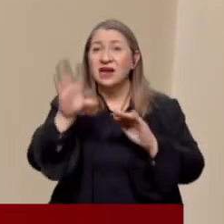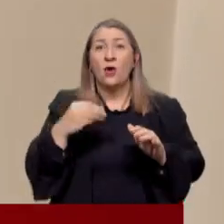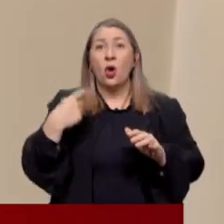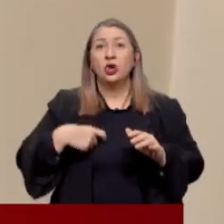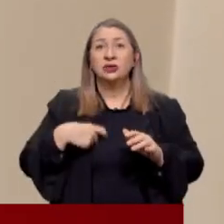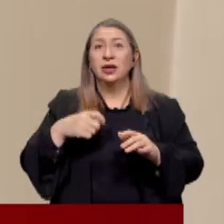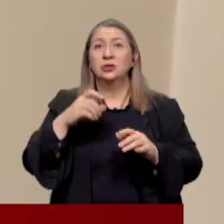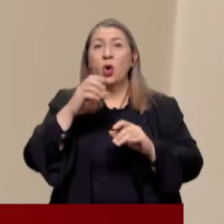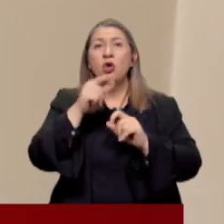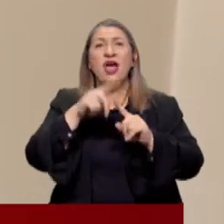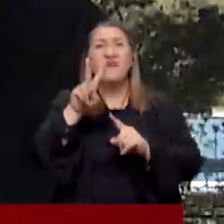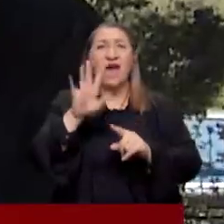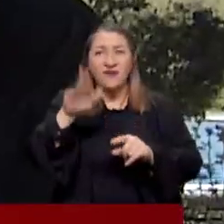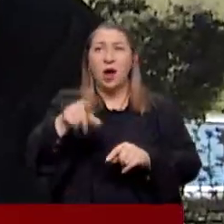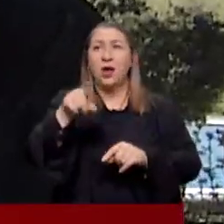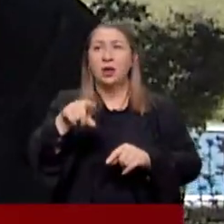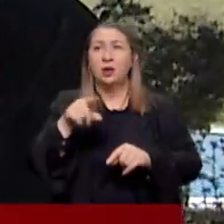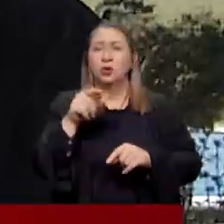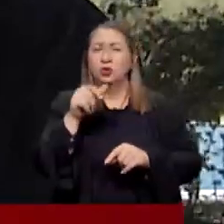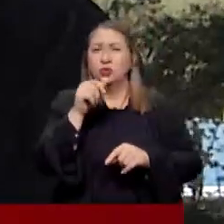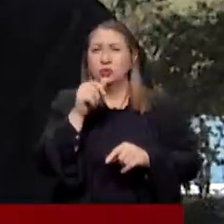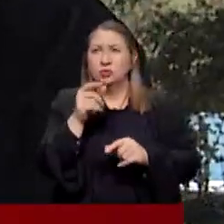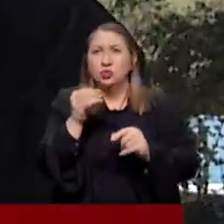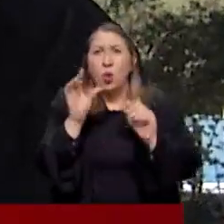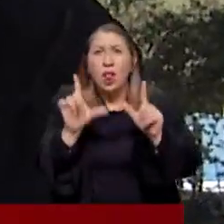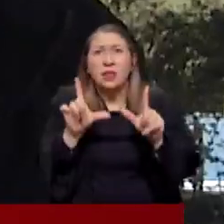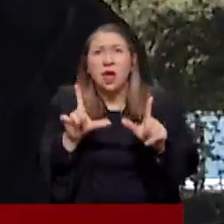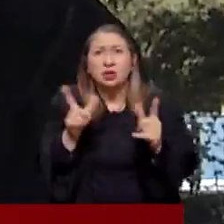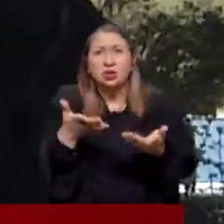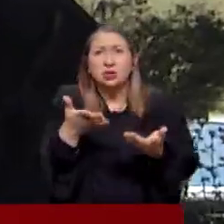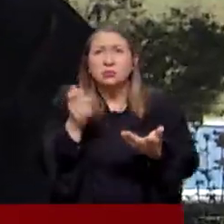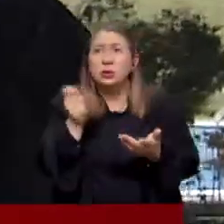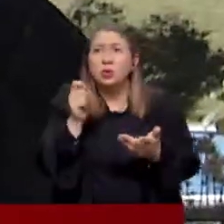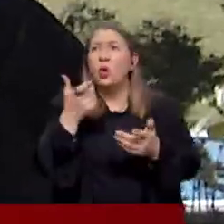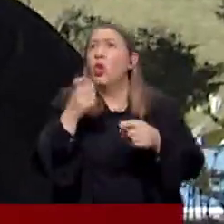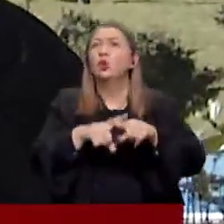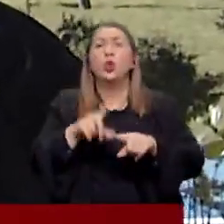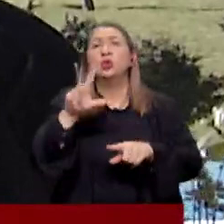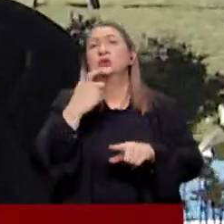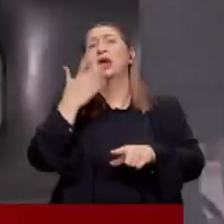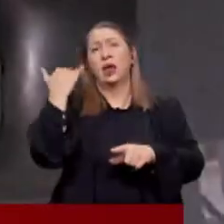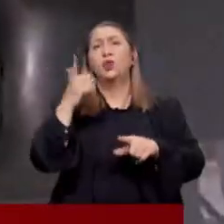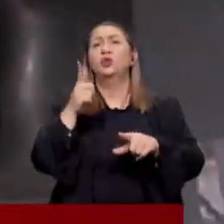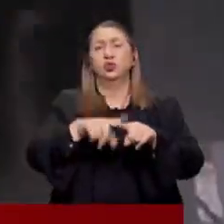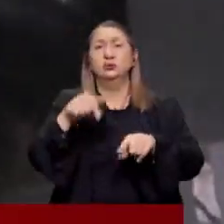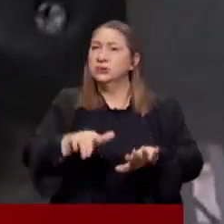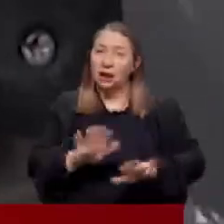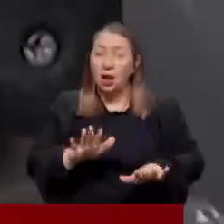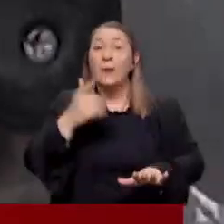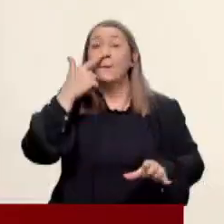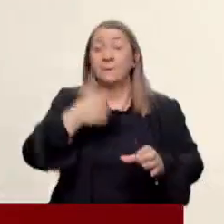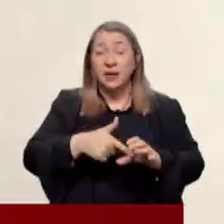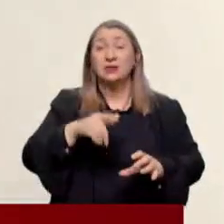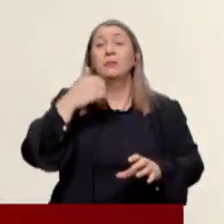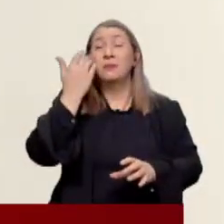özel tüketim vergisiyle doludur aslında. Su gibi, elektrik gibi zaruri bir eşyadır yani şimdiden sonra. Lüks, 30 sene önceydi lüks. Akaryakıttan